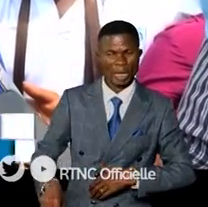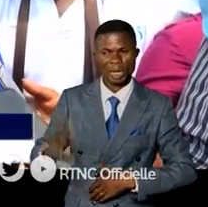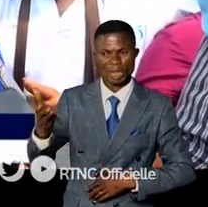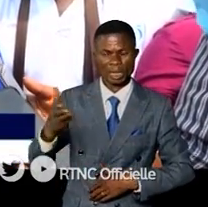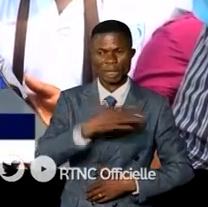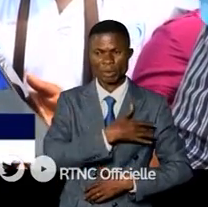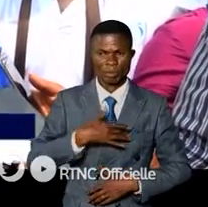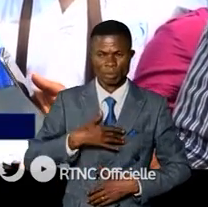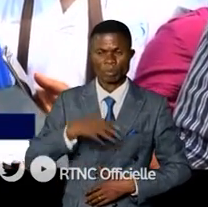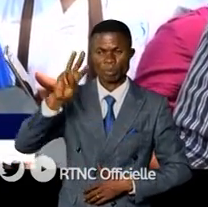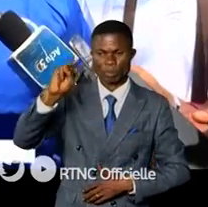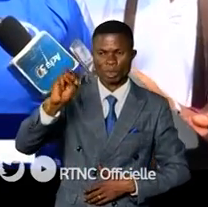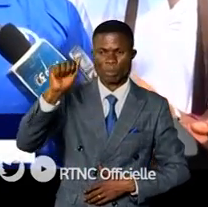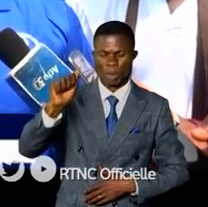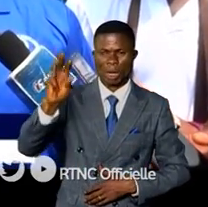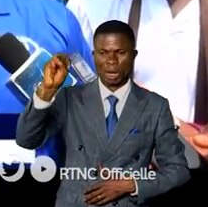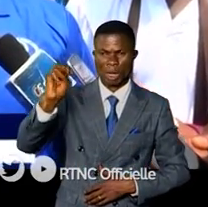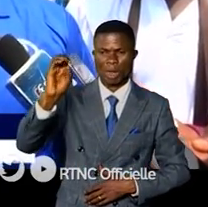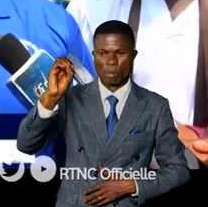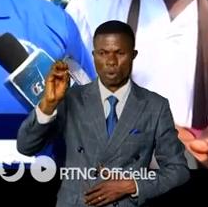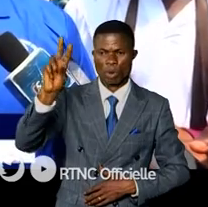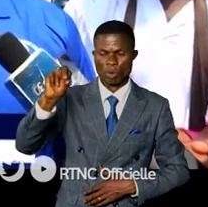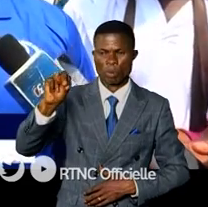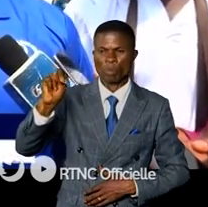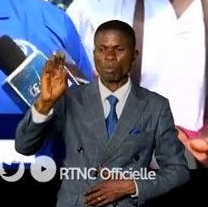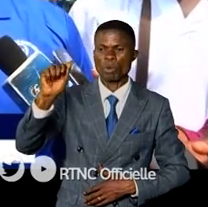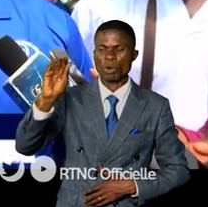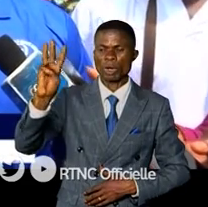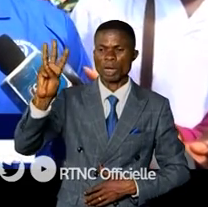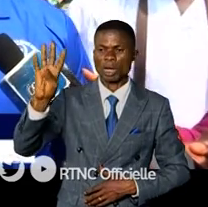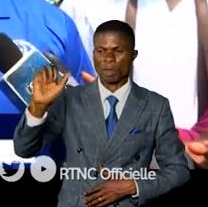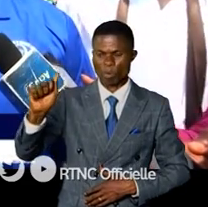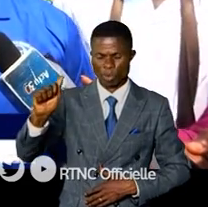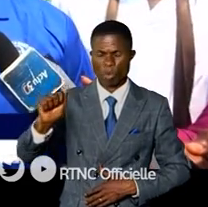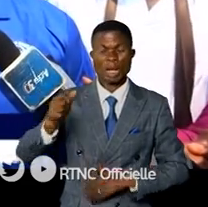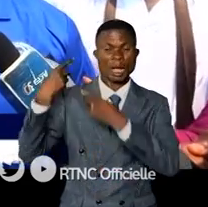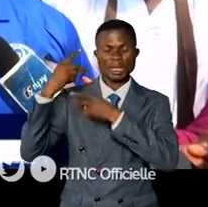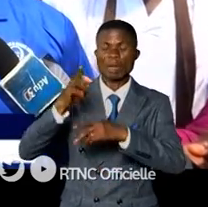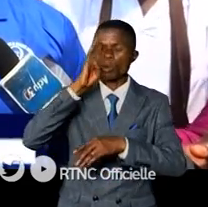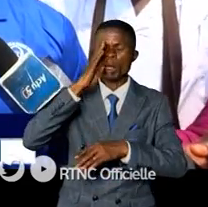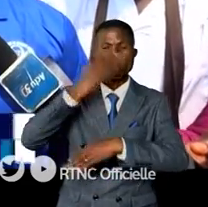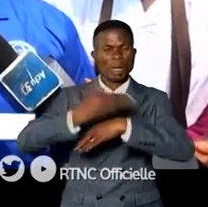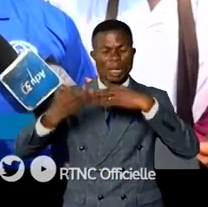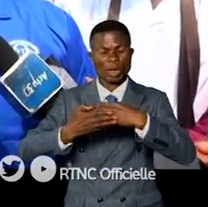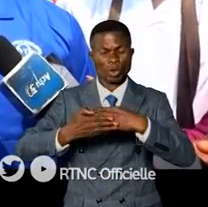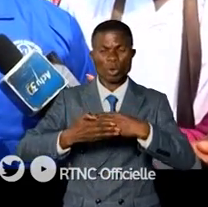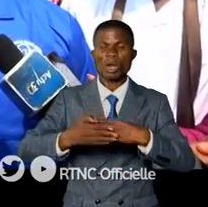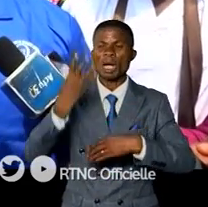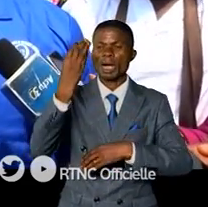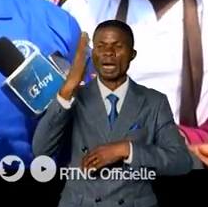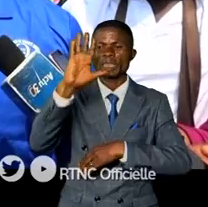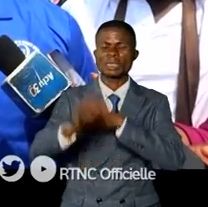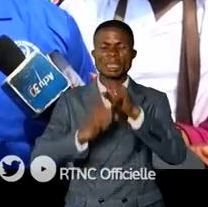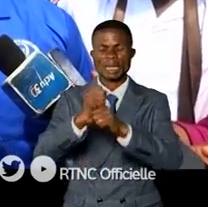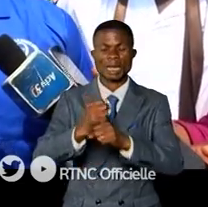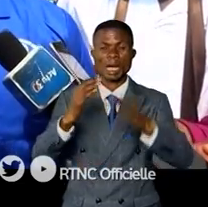qu'on appelle Mamonamboa. Depuis que les Belges ont construit en 1960, ça fait plus de 40 ans que ce pont n'existait plus. Et quand la